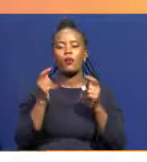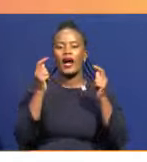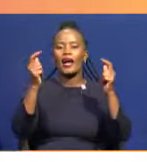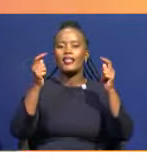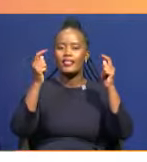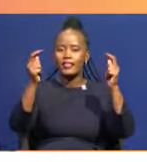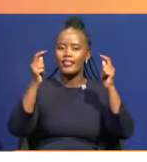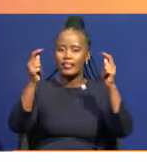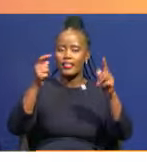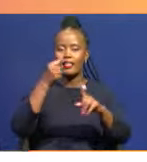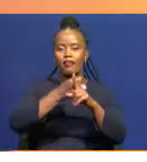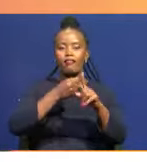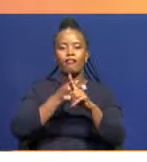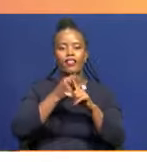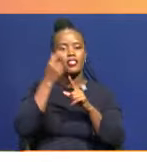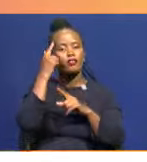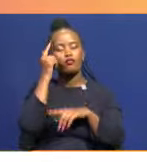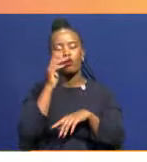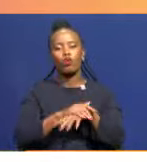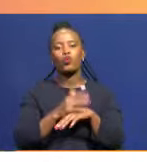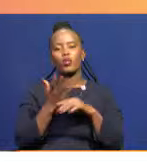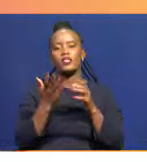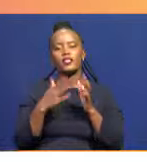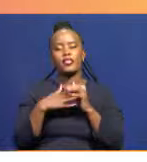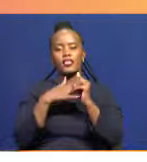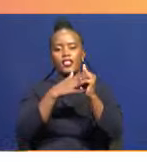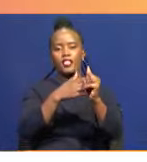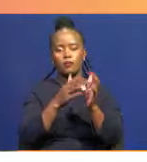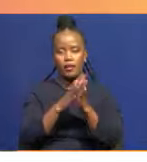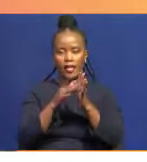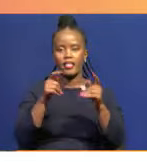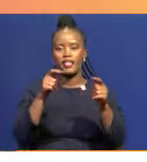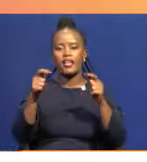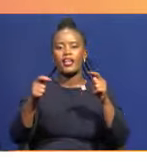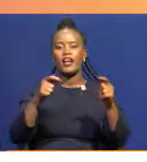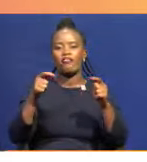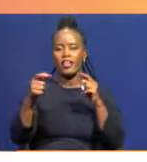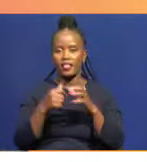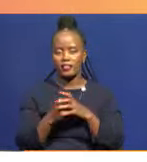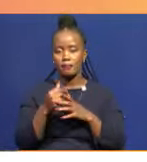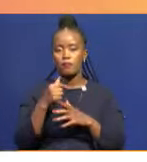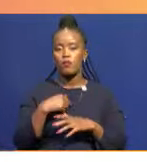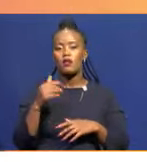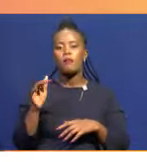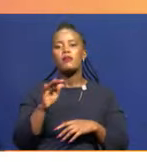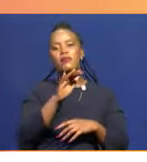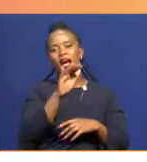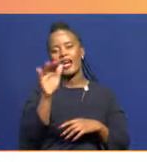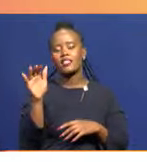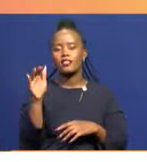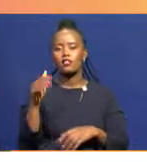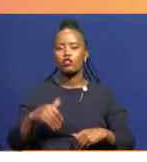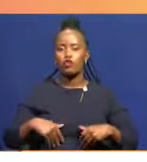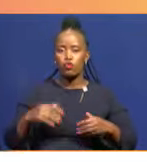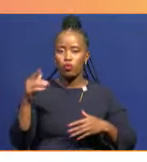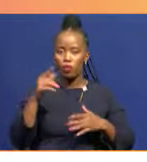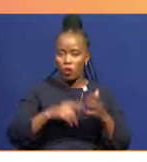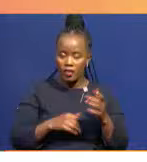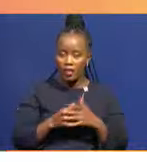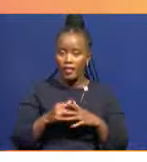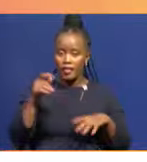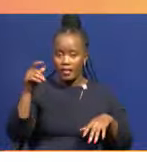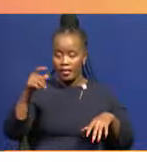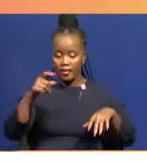na uongozi bora. So vile mimi ningehimiza vijana, tunavaa tujitokeze wakati